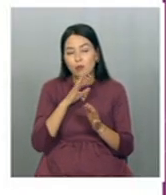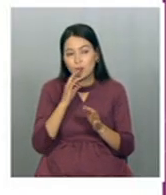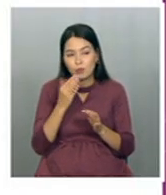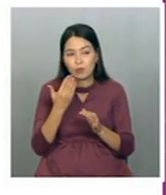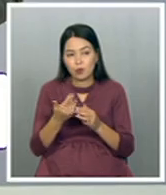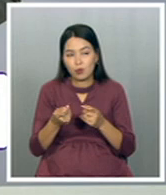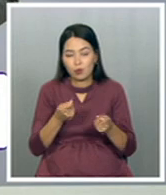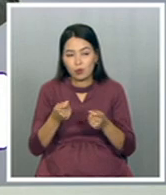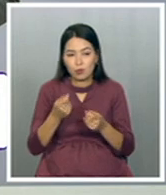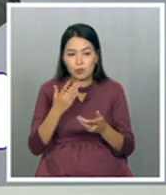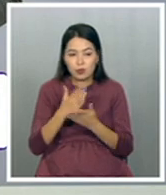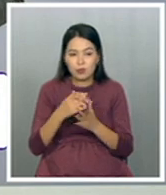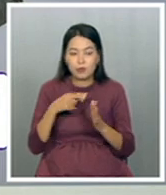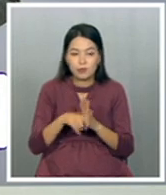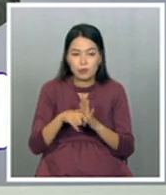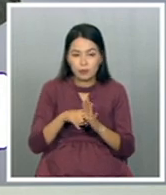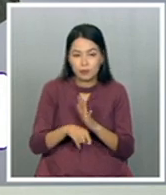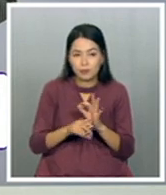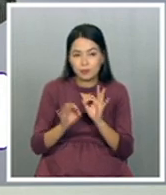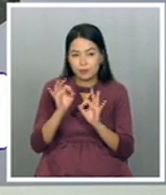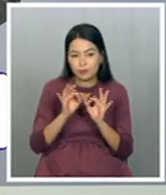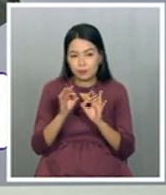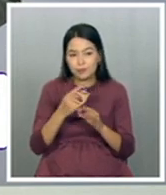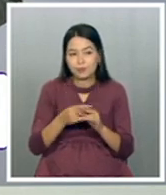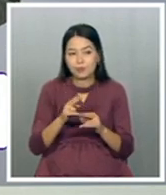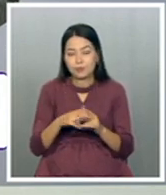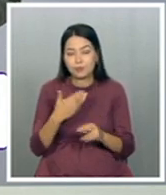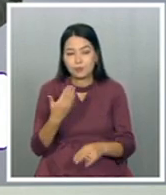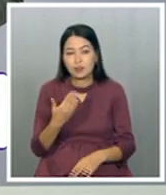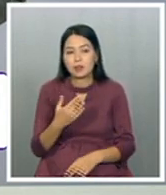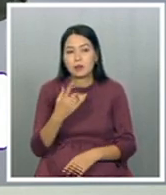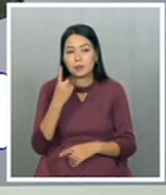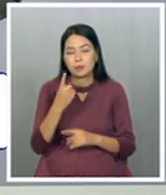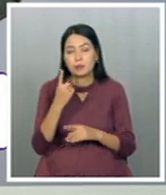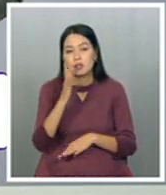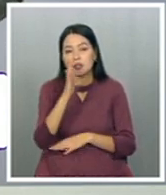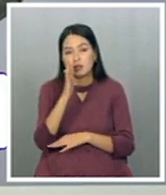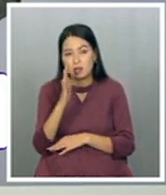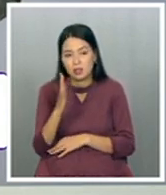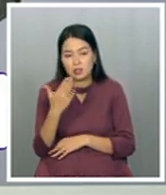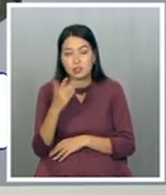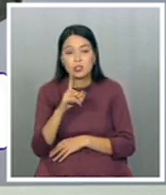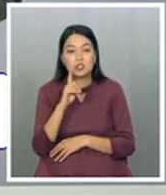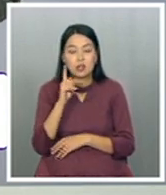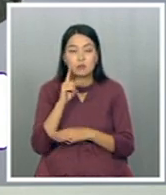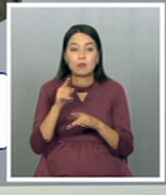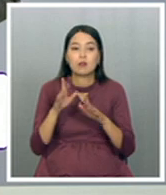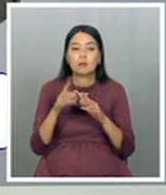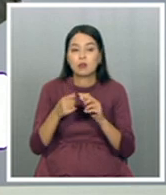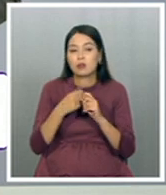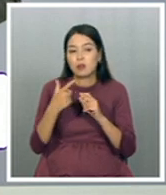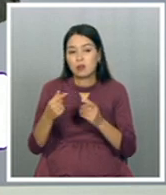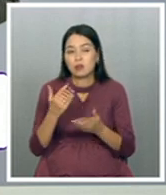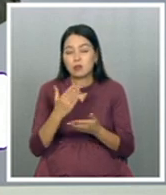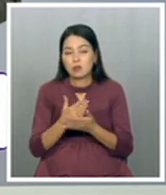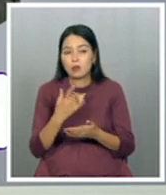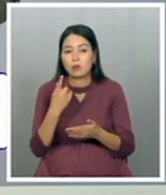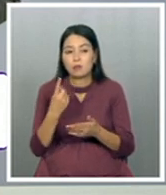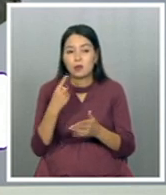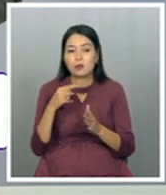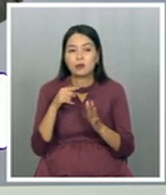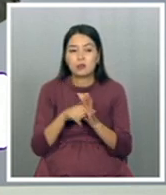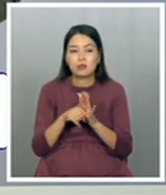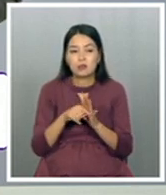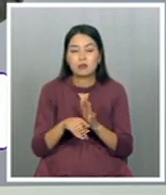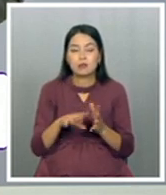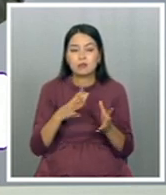мөлшерде суды буландырады. Мысалы, бір тал қайың ағашы жақсы суғаратын болсақ, олар бір күнде 50 литрге